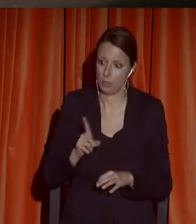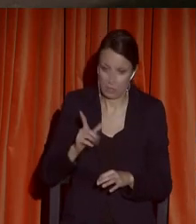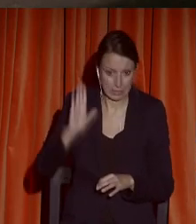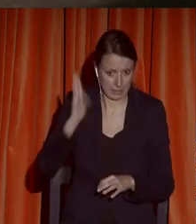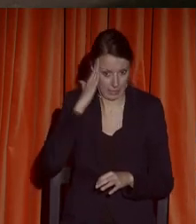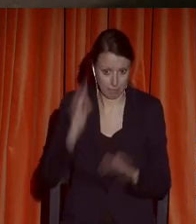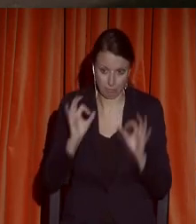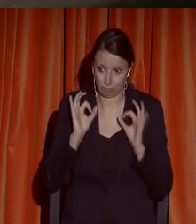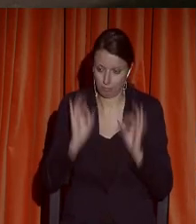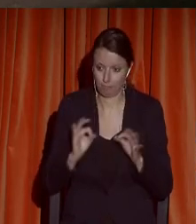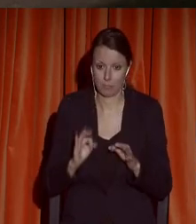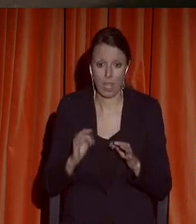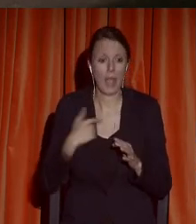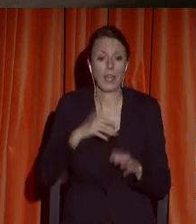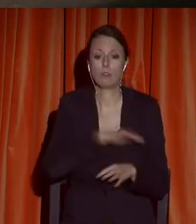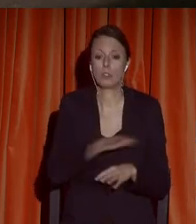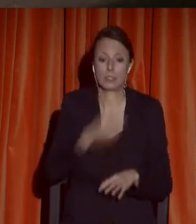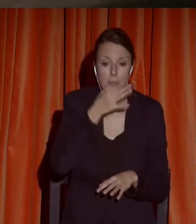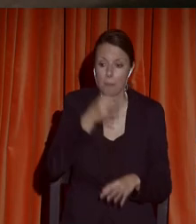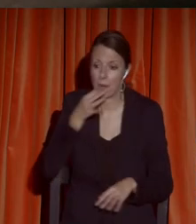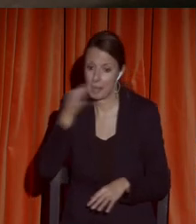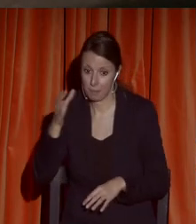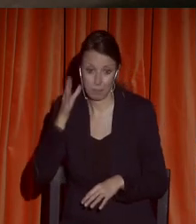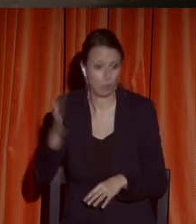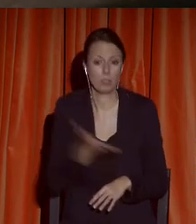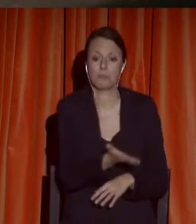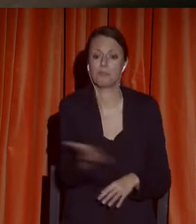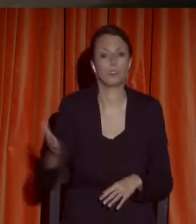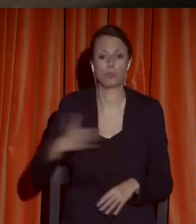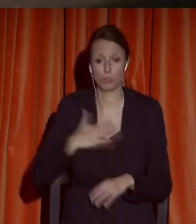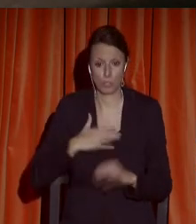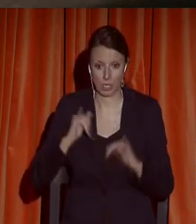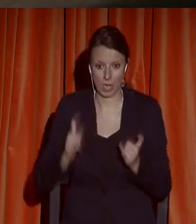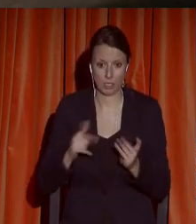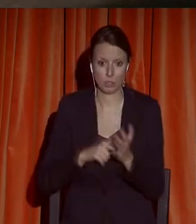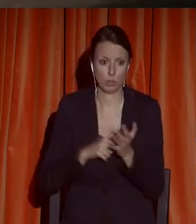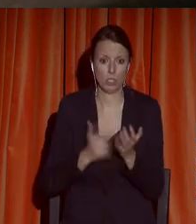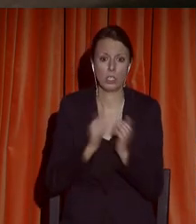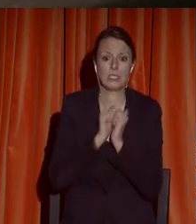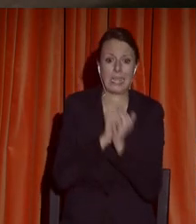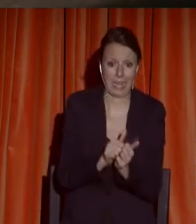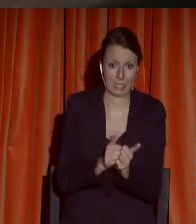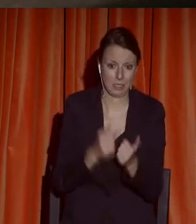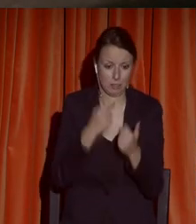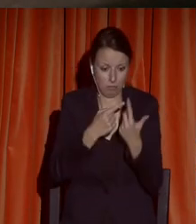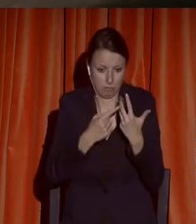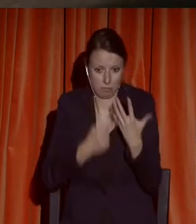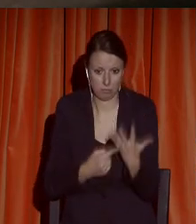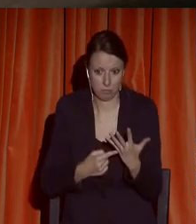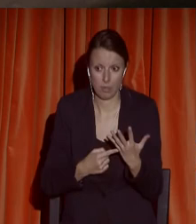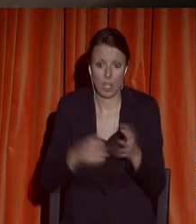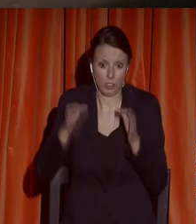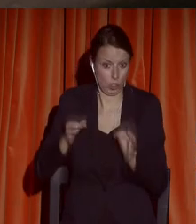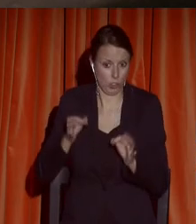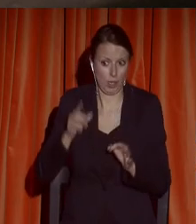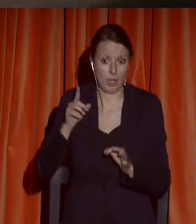I to pytanie wszystkim stawiam państwu. Jak państwo czujecie, czy te wyzwania, które dzisiaj postawił